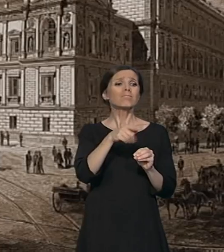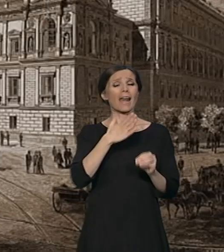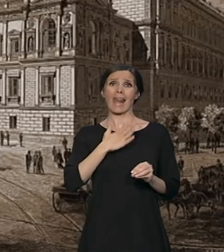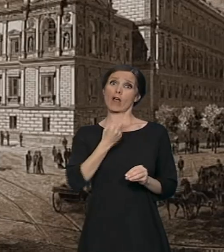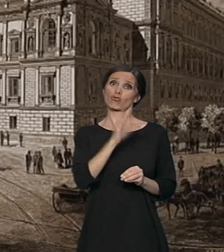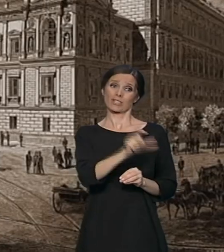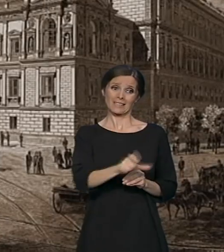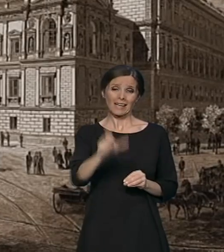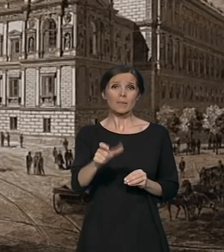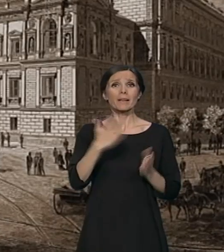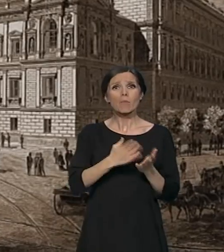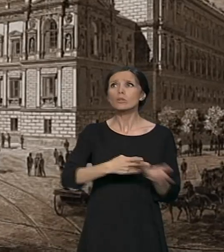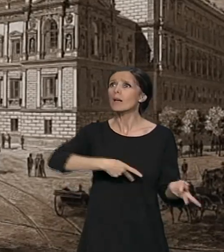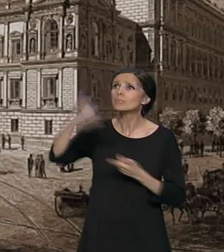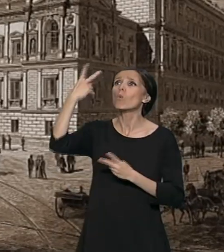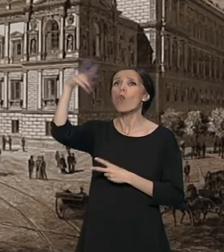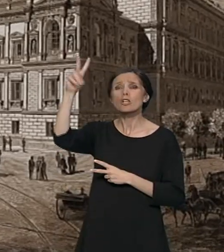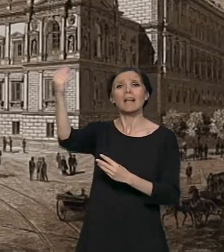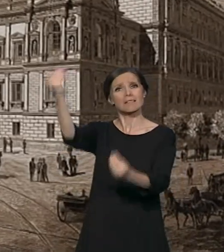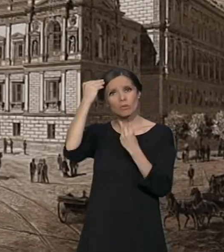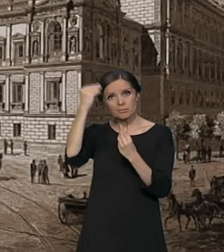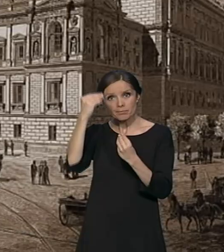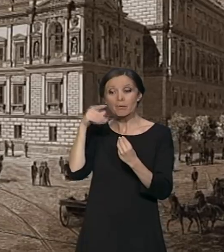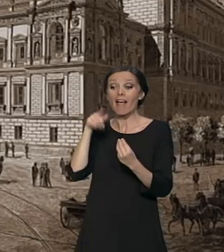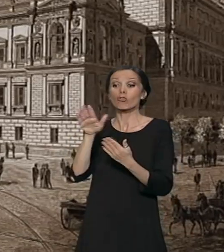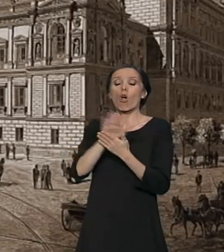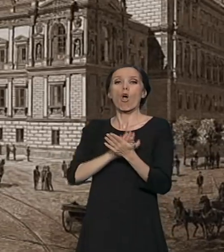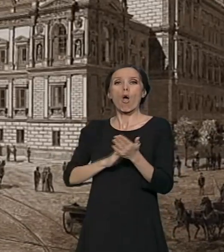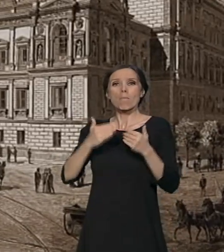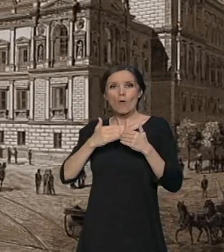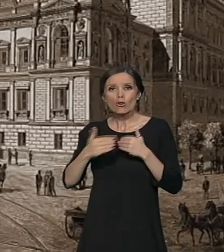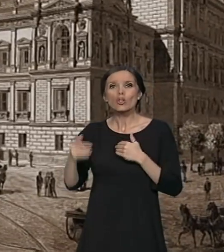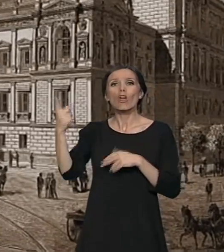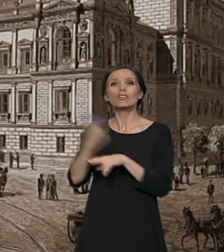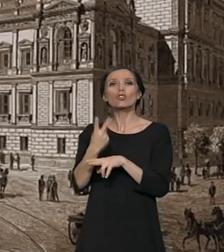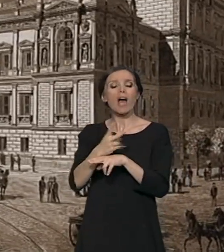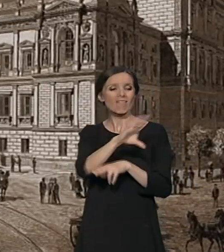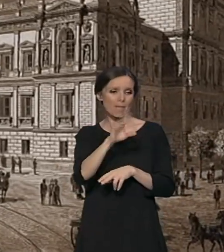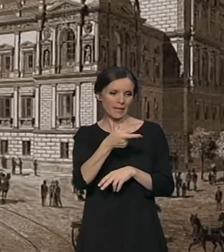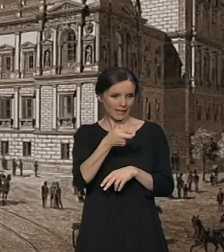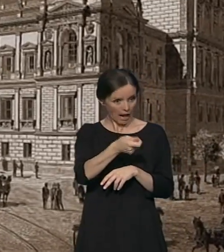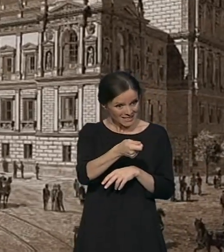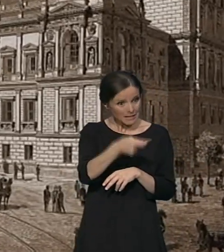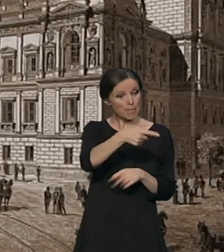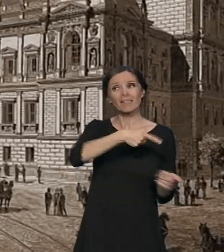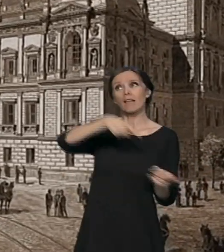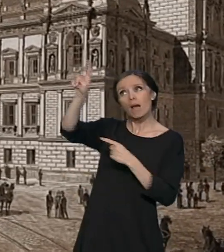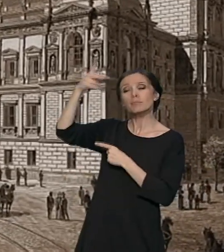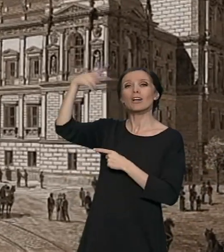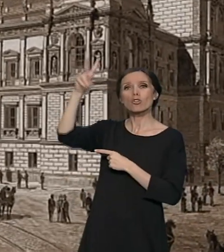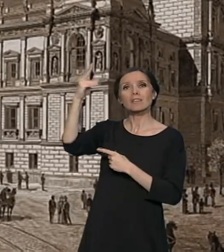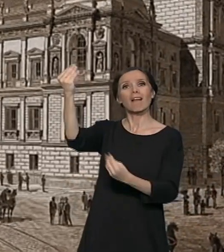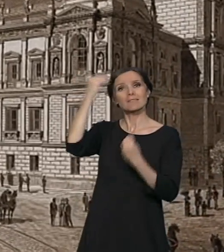i tada počinje u stvari organizovanje slanja državnih stipendista na školovanje u inostranstvu.